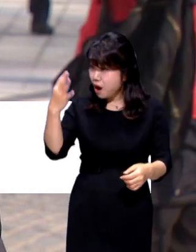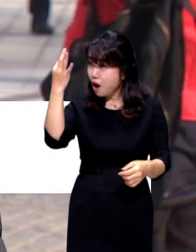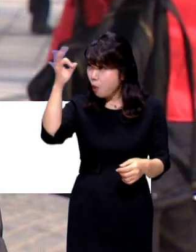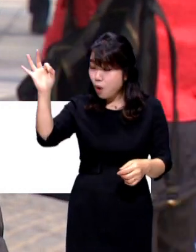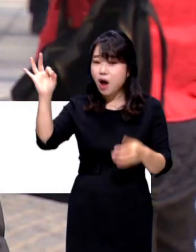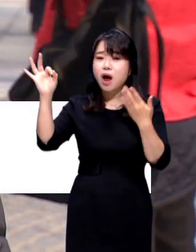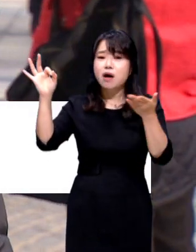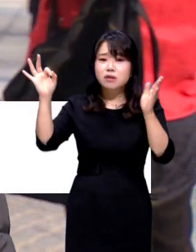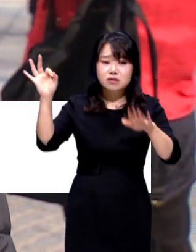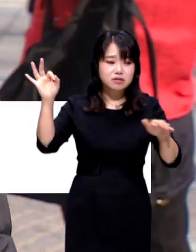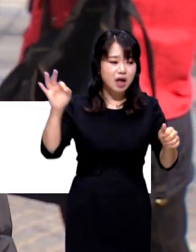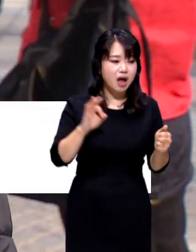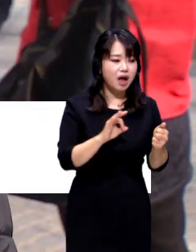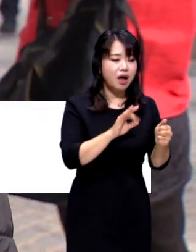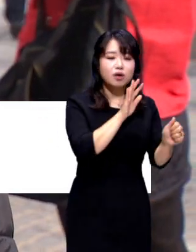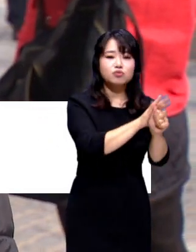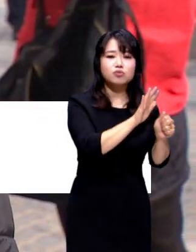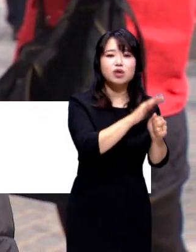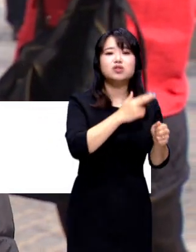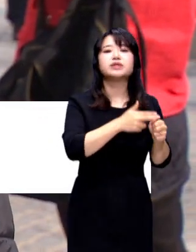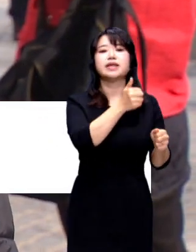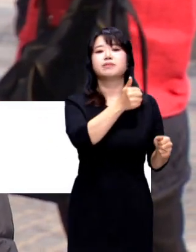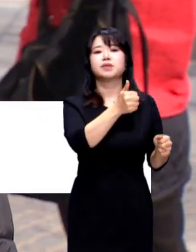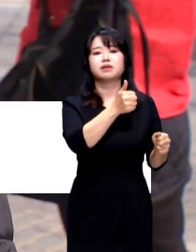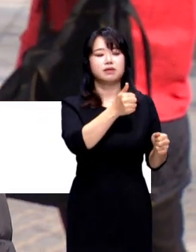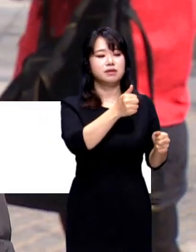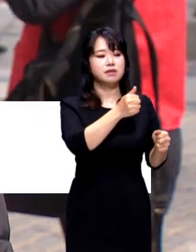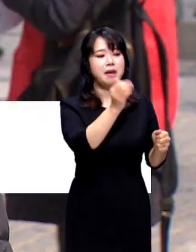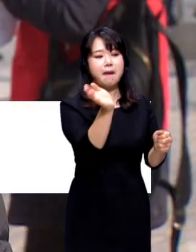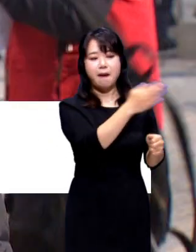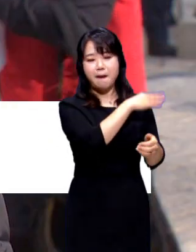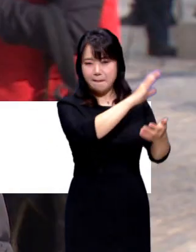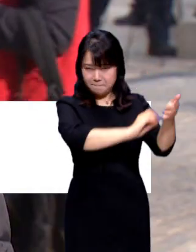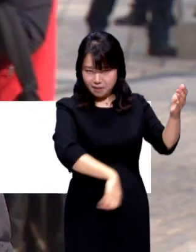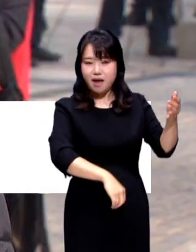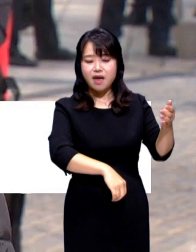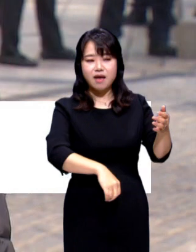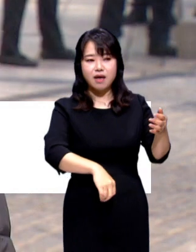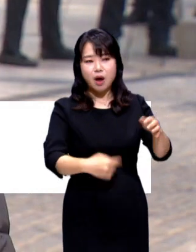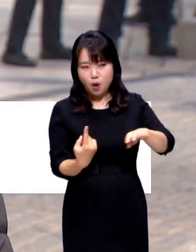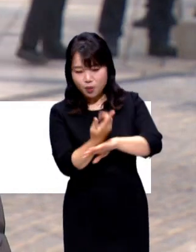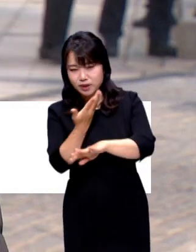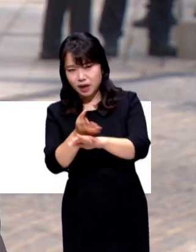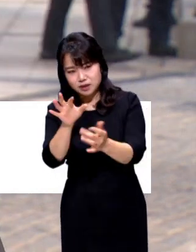돌봄 종사자인데 저희 돌봄 종사자들을 배제한 서비스만 유지하겠다고 해서